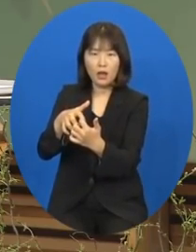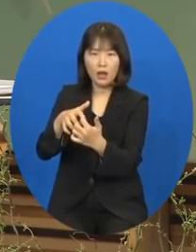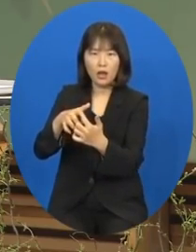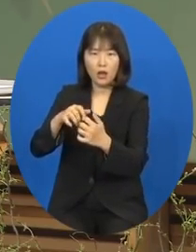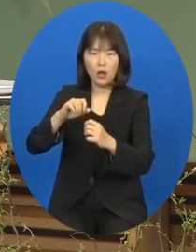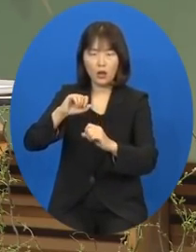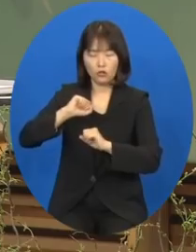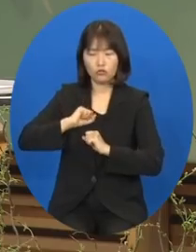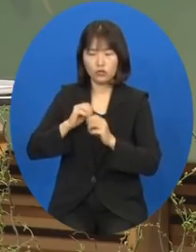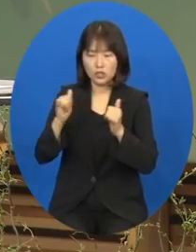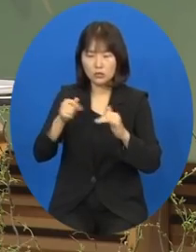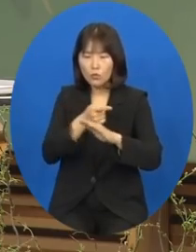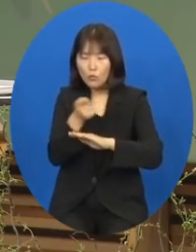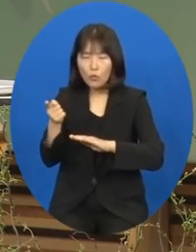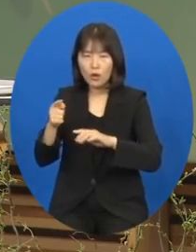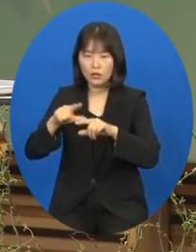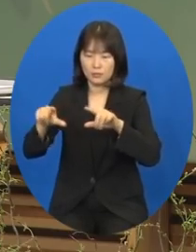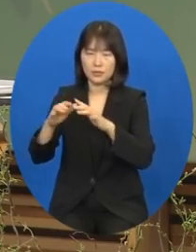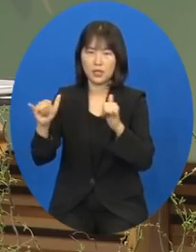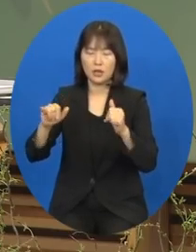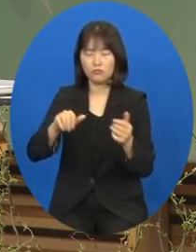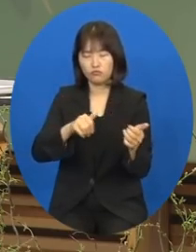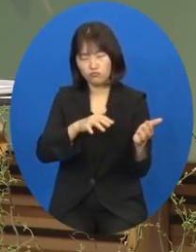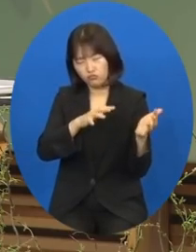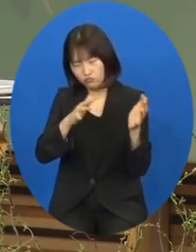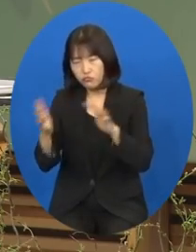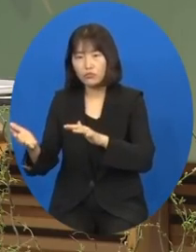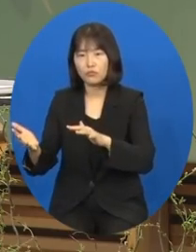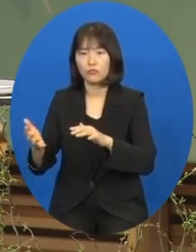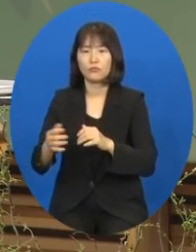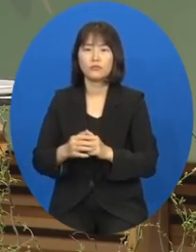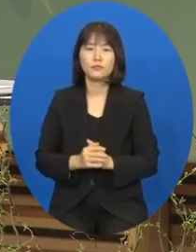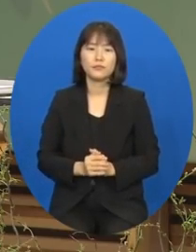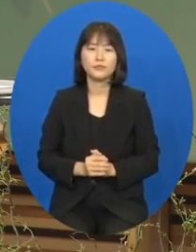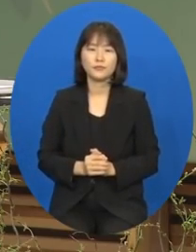수많은 민간인들이 아 죽어가고 있습니다